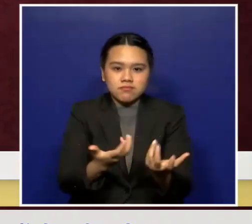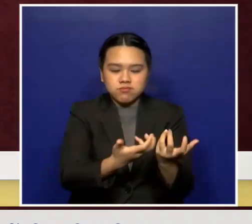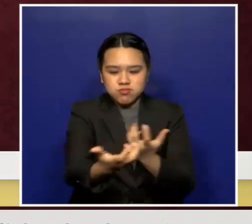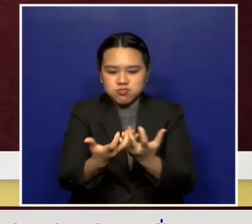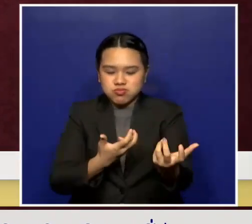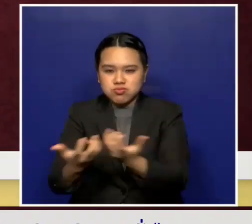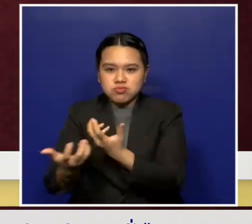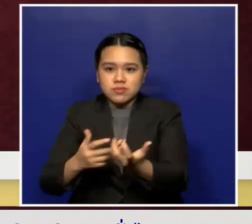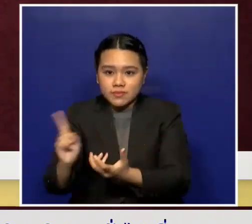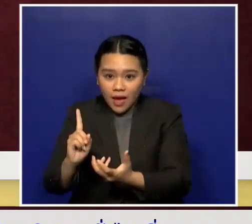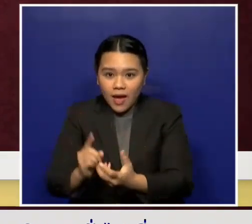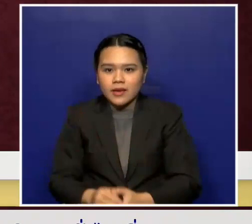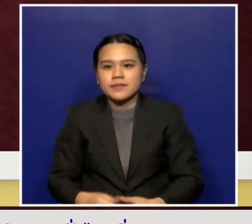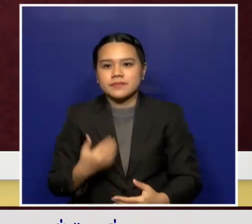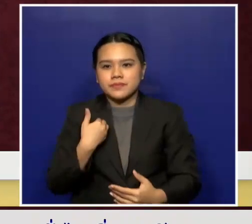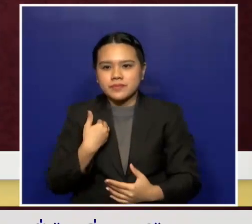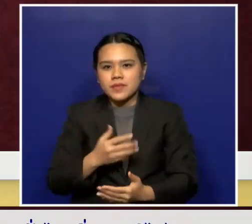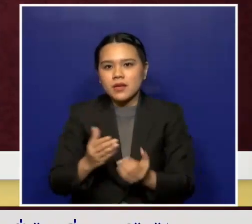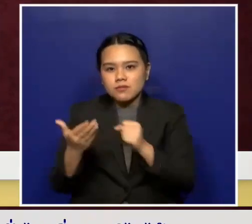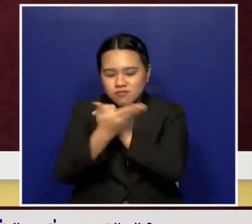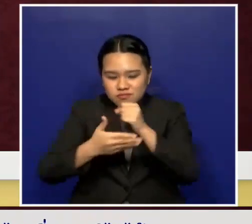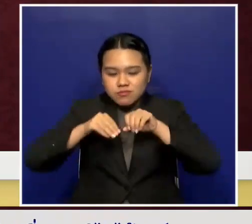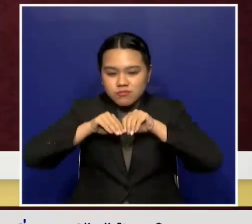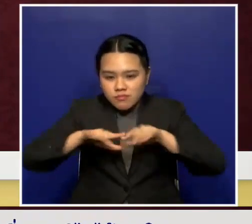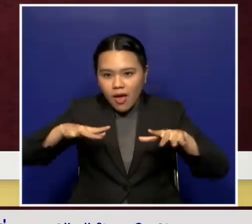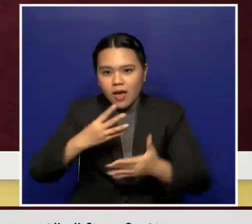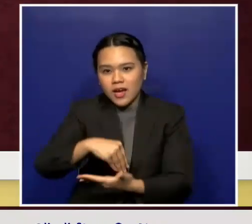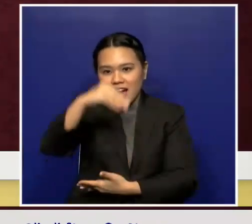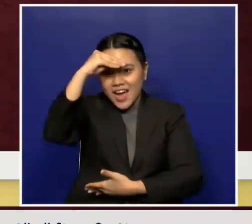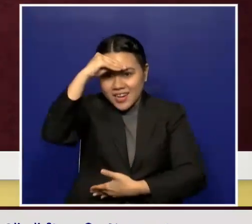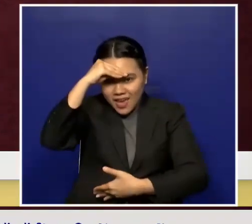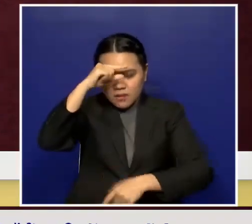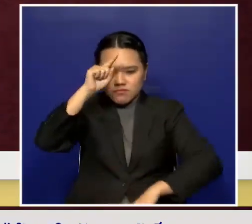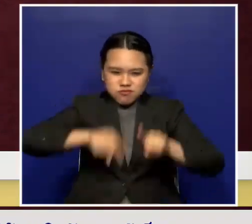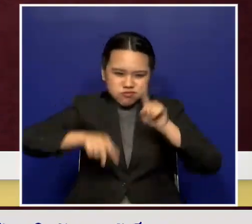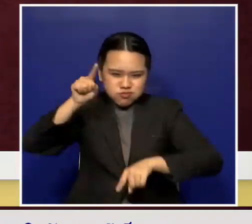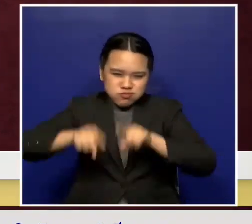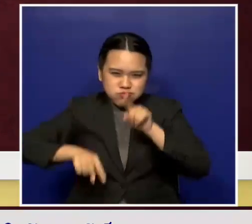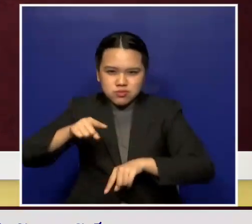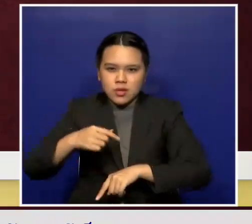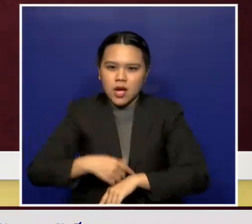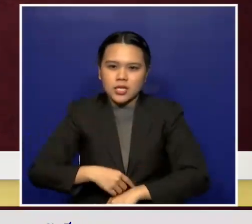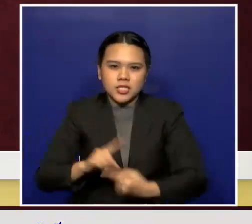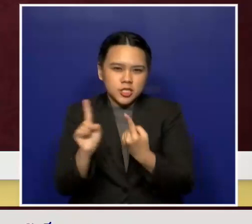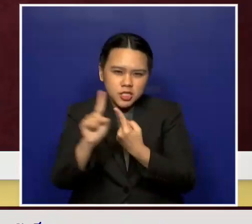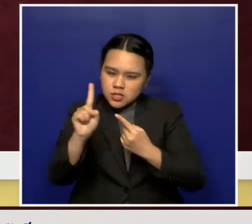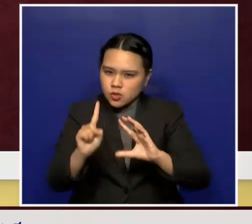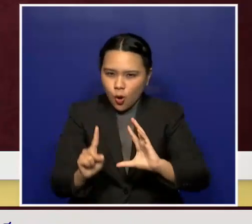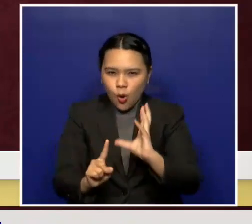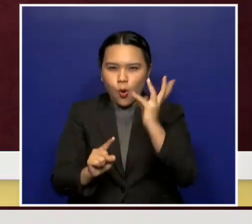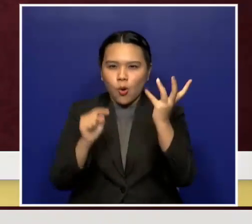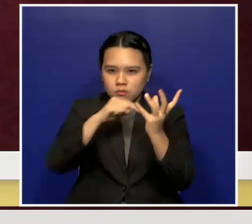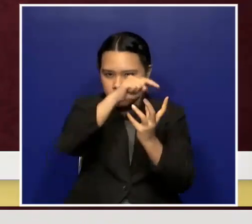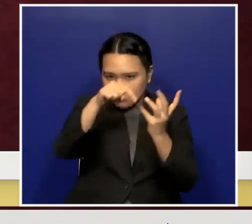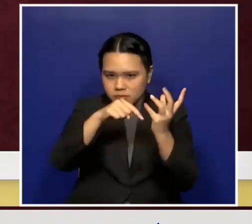พติดระบาดหนักไหมการศึกษาล้มเหลวไหมความเหลื่อมล้ำที่สุดในโลกนี่คือเสา